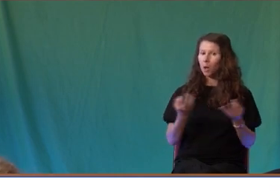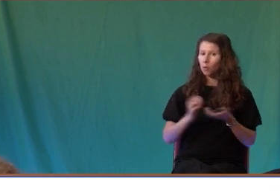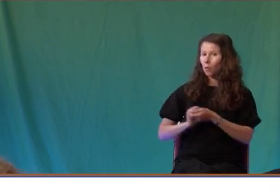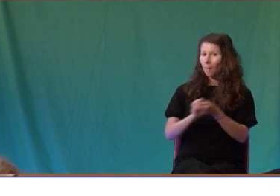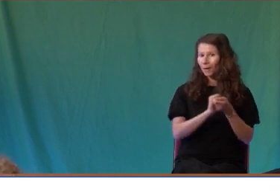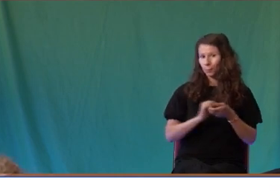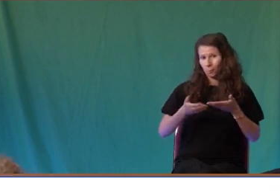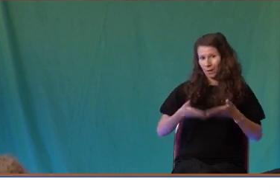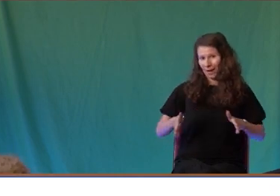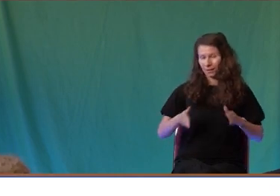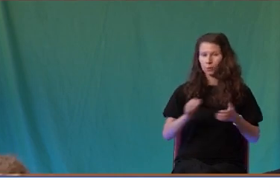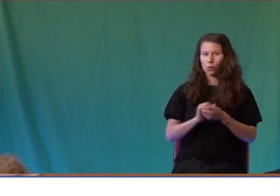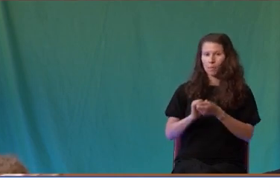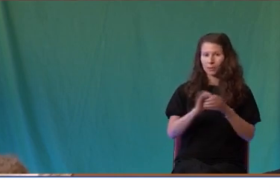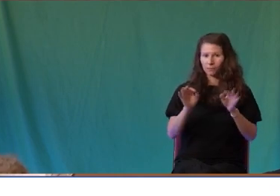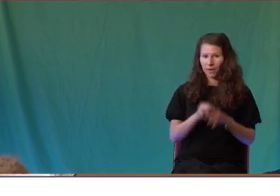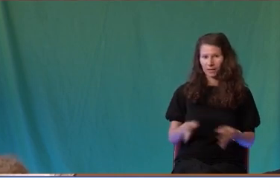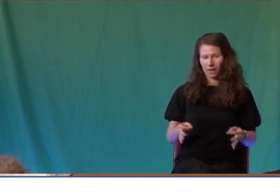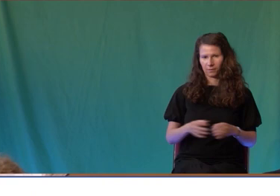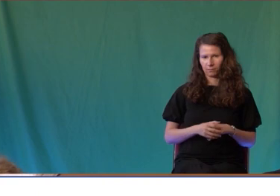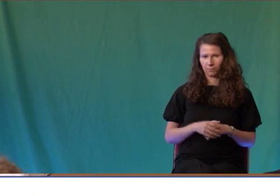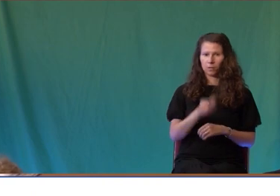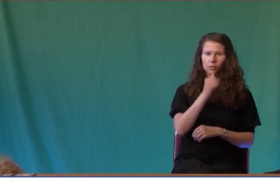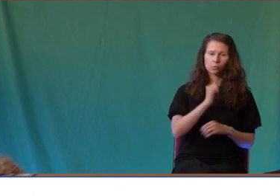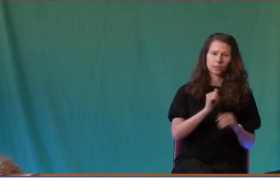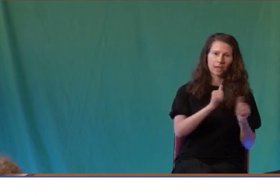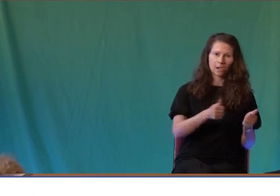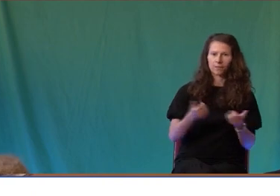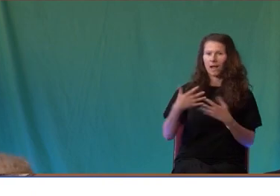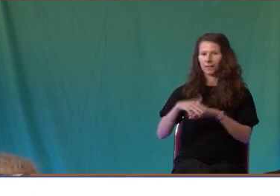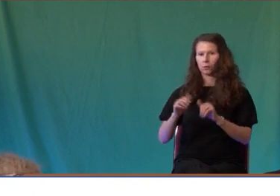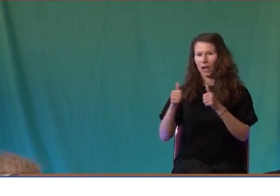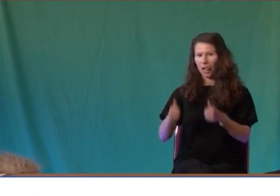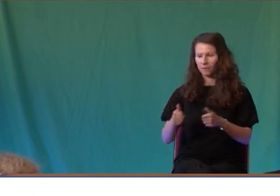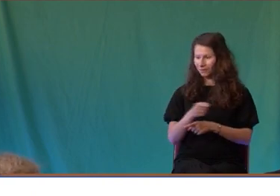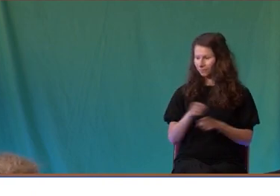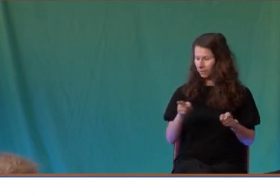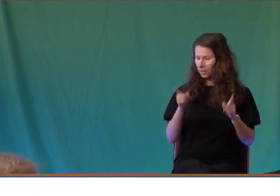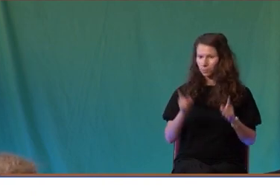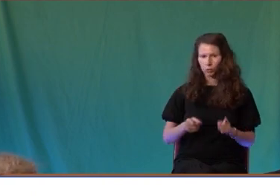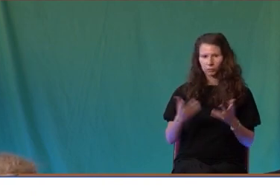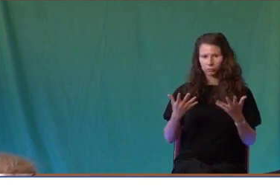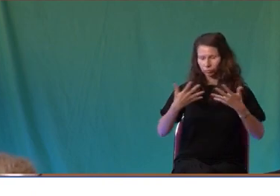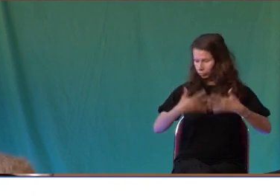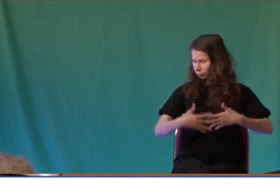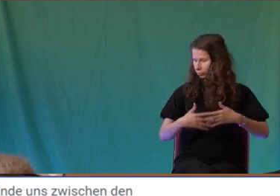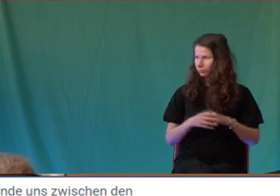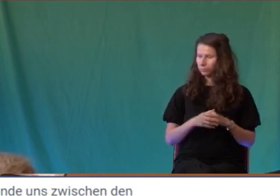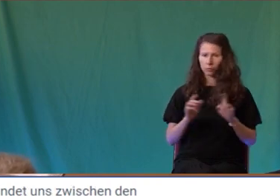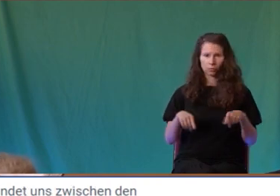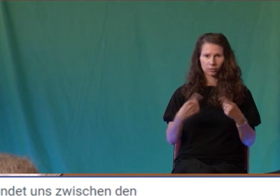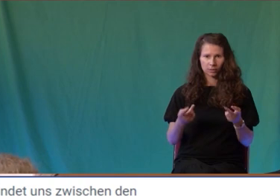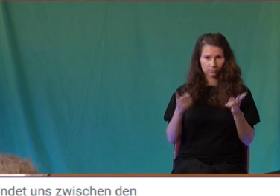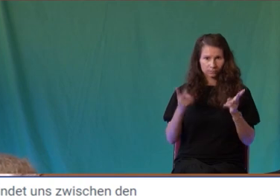und Kooperationsfähigkeit zwischen Jugendhilfe und Eingliederungshilfe da sein muss damit es tatsächlich so